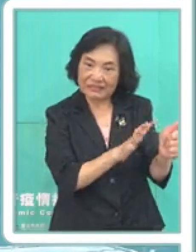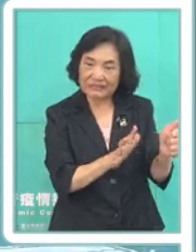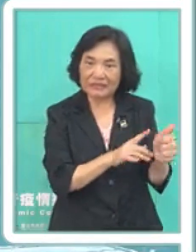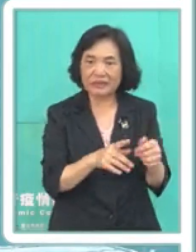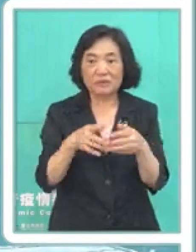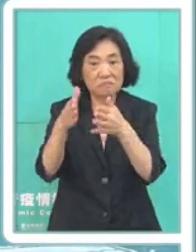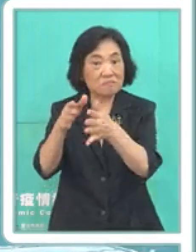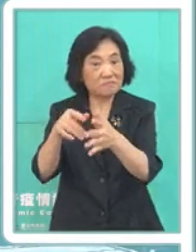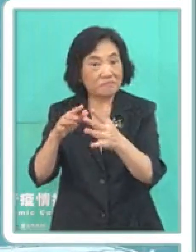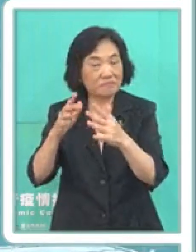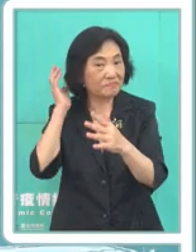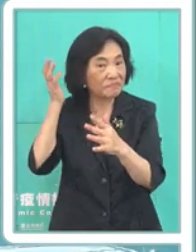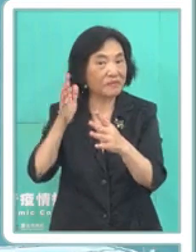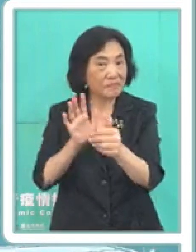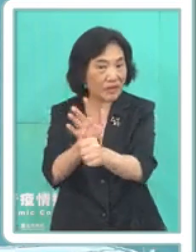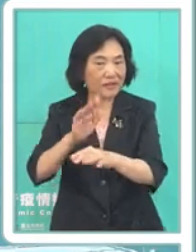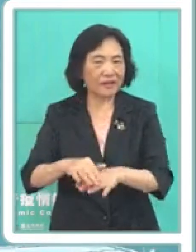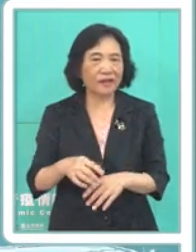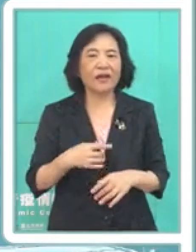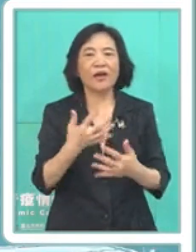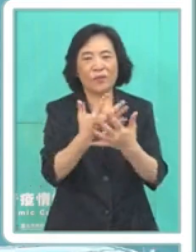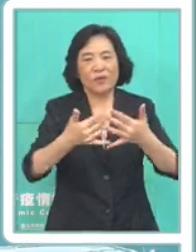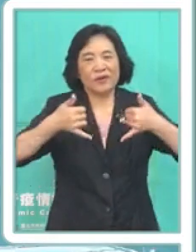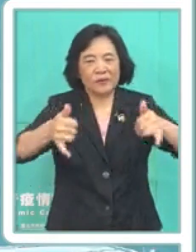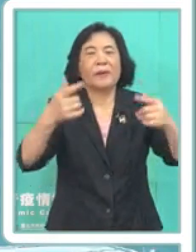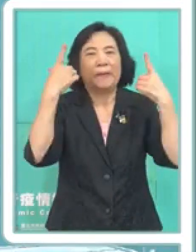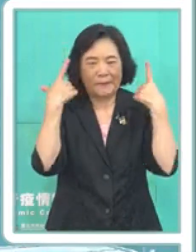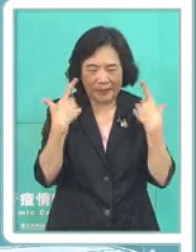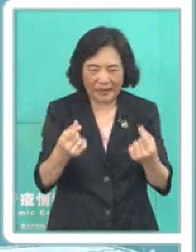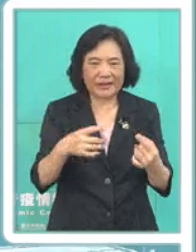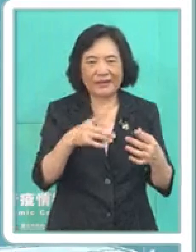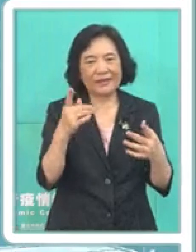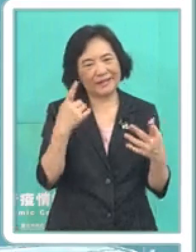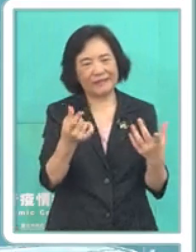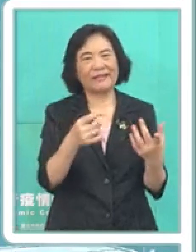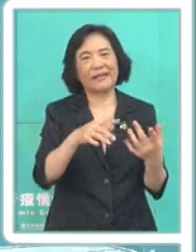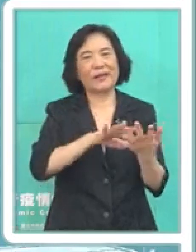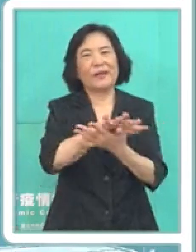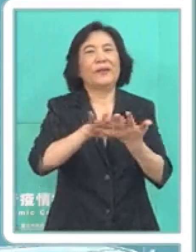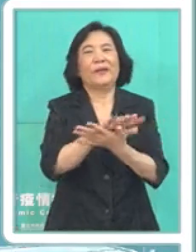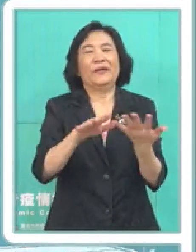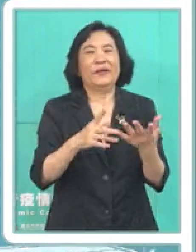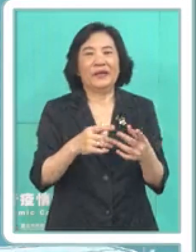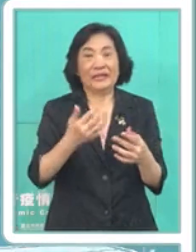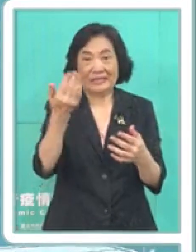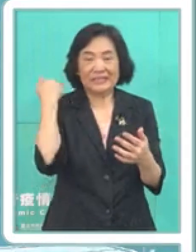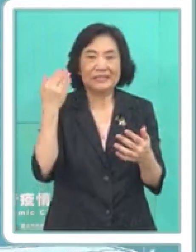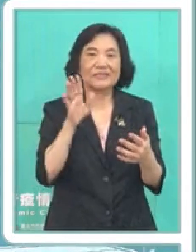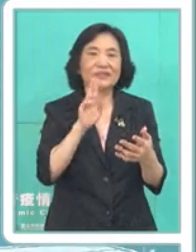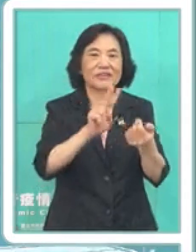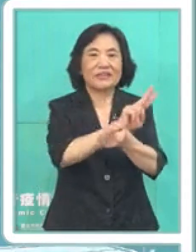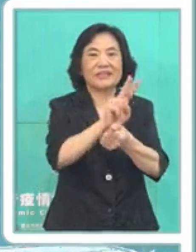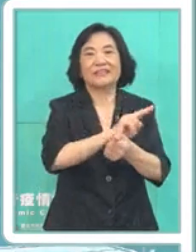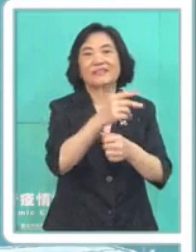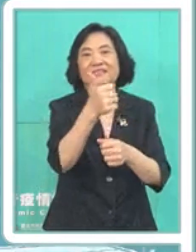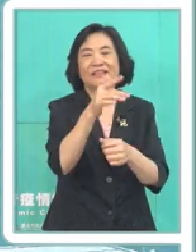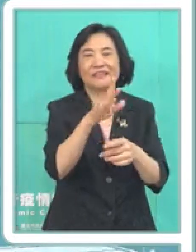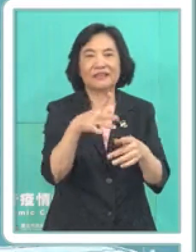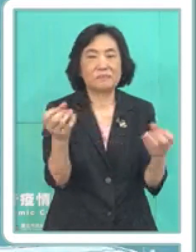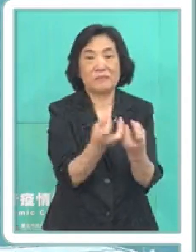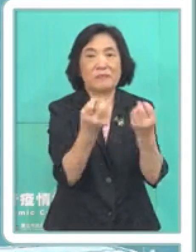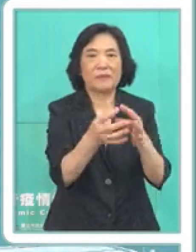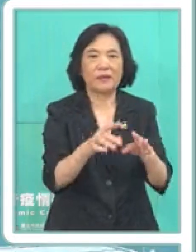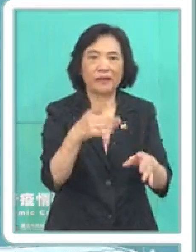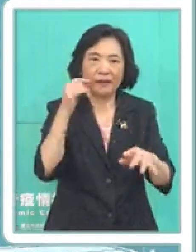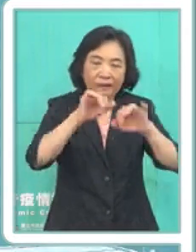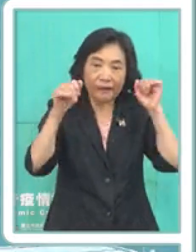第一点哦，网络的世界本来就扑朔迷离的，特别是在之前哦，那个林伟鸿的案例是吧？就是说，哦，那